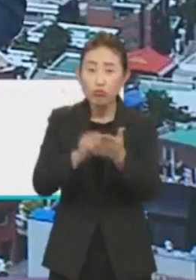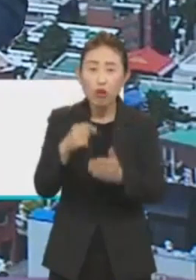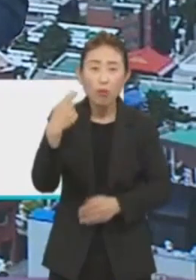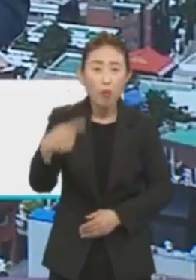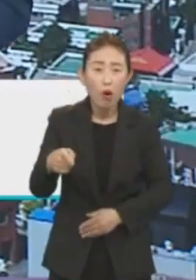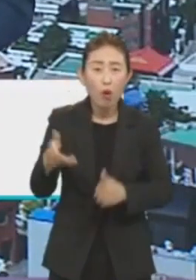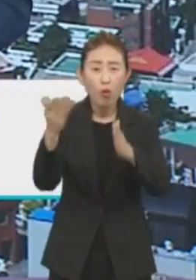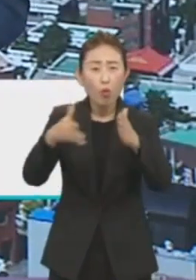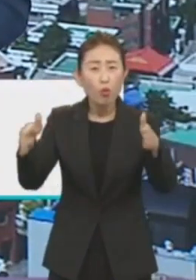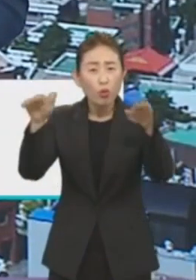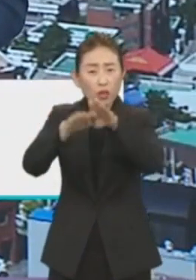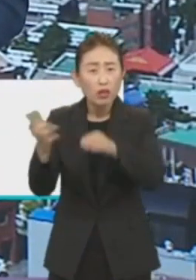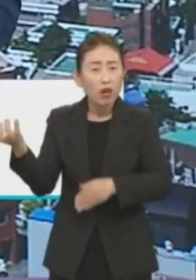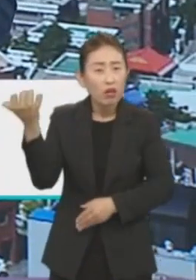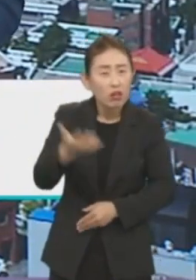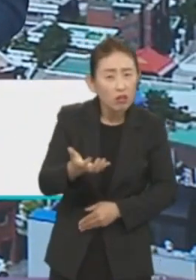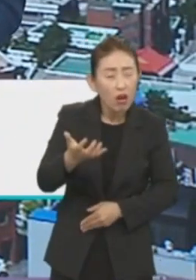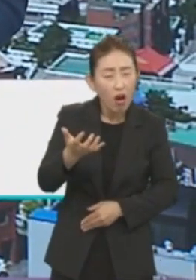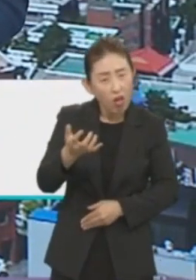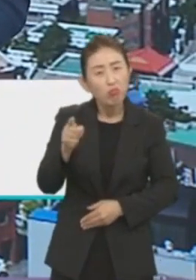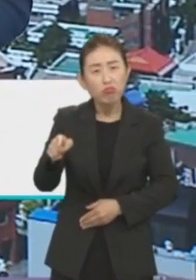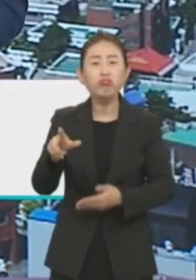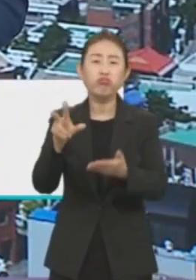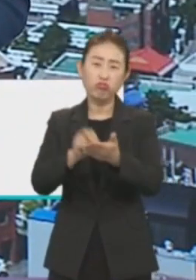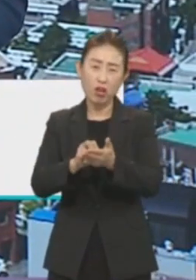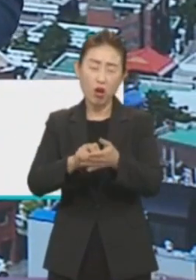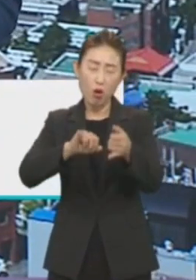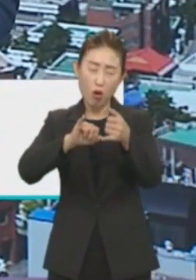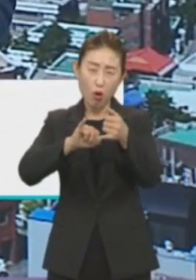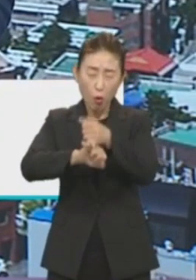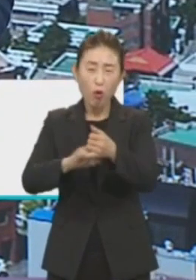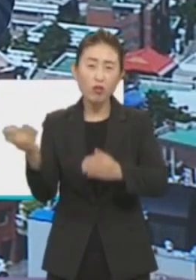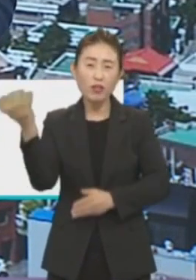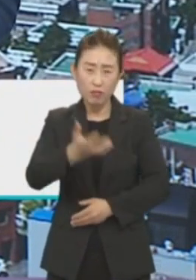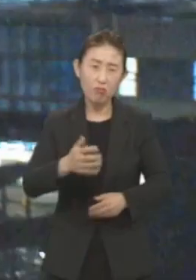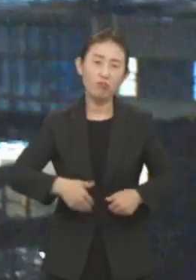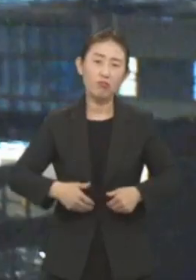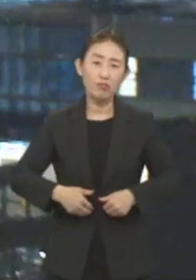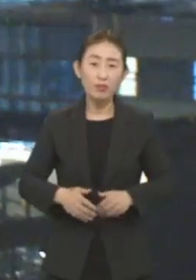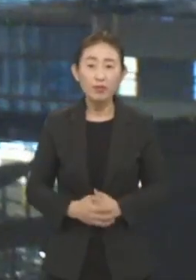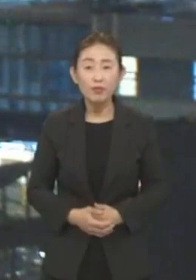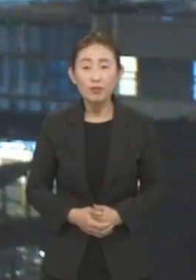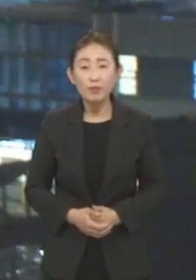불확실한 공공기관 추가 이전 여부입니다. 김성민 기자가 보도합니다.